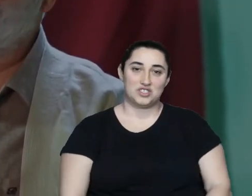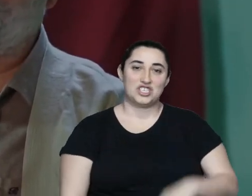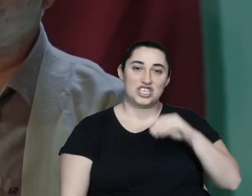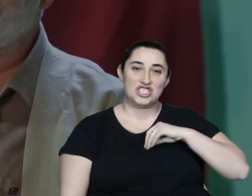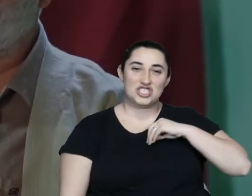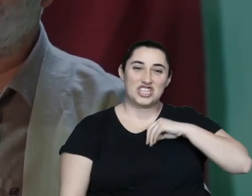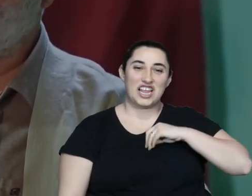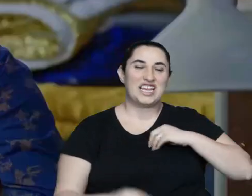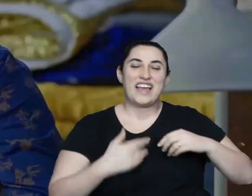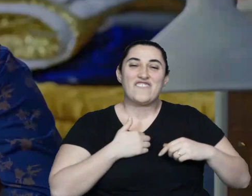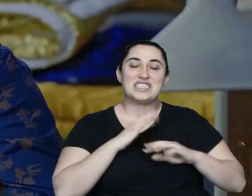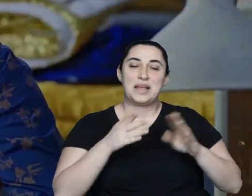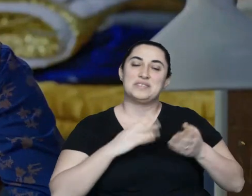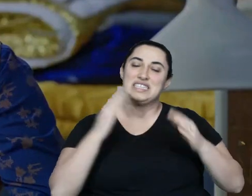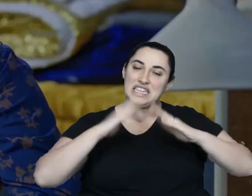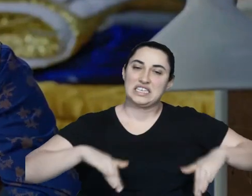İçindeki putları devir.